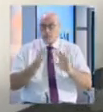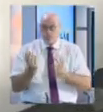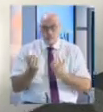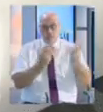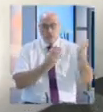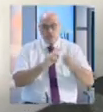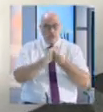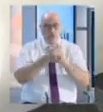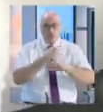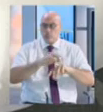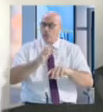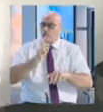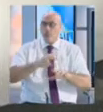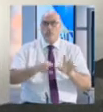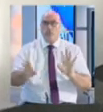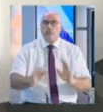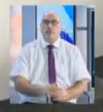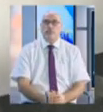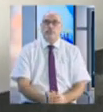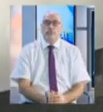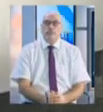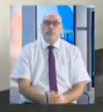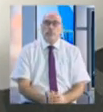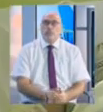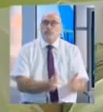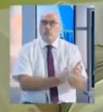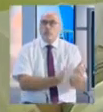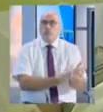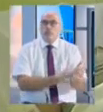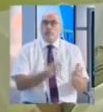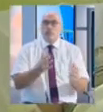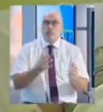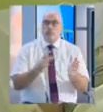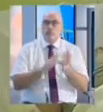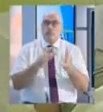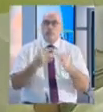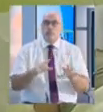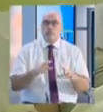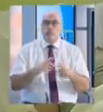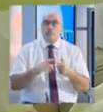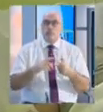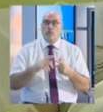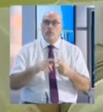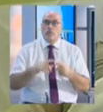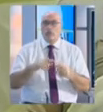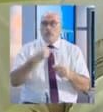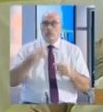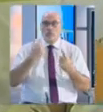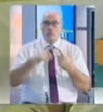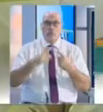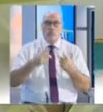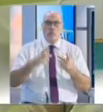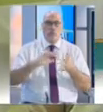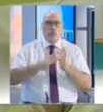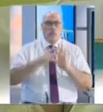بحاجة واحدة باللي أولوية تاعنا أنكم تمنعوا إن شاء الله بإذن الله تعالى. ثانيا نقوم بتعويض كل خسائر إن شاء